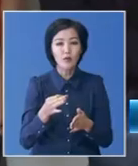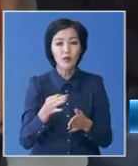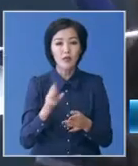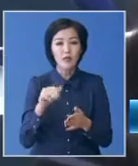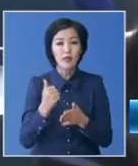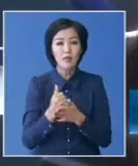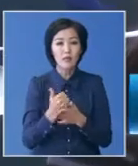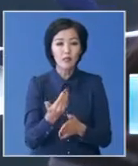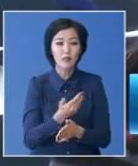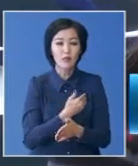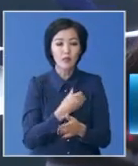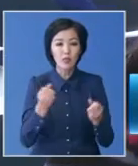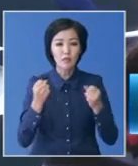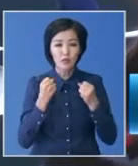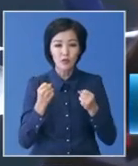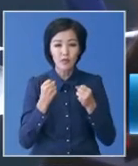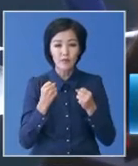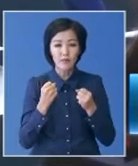саналады. Спортшыларымыздың арасында